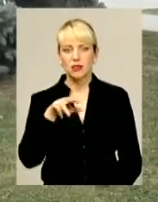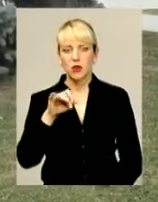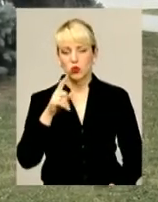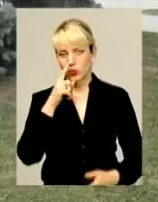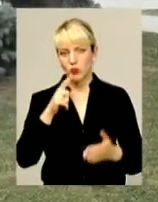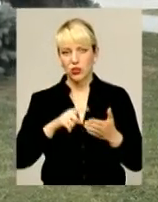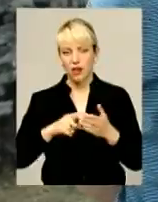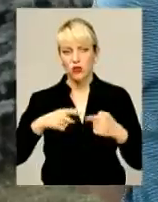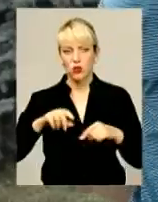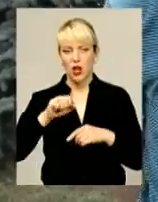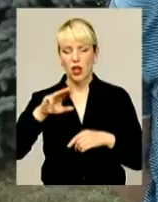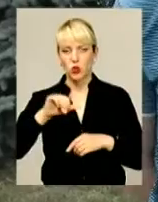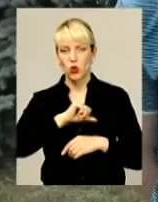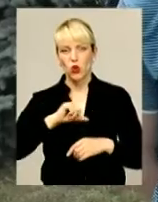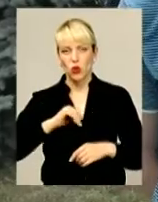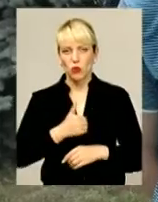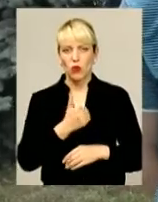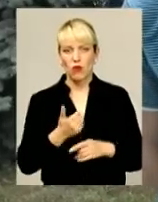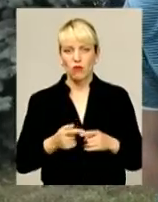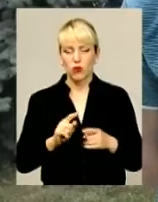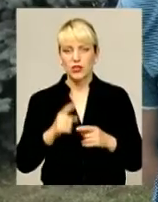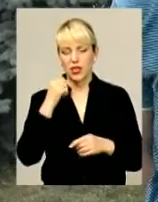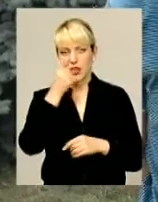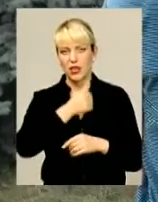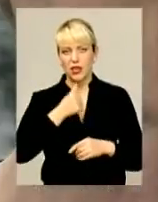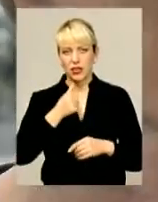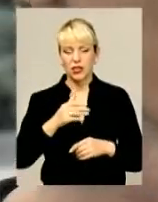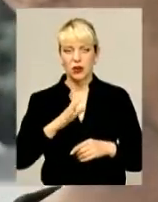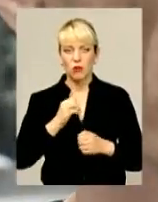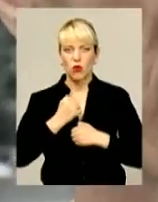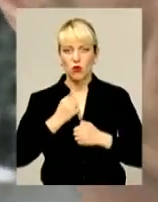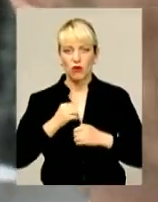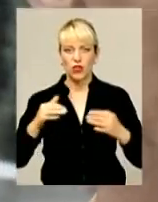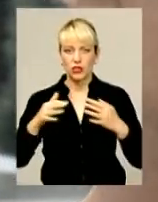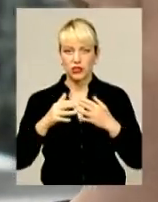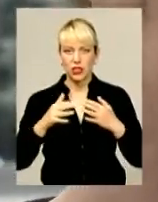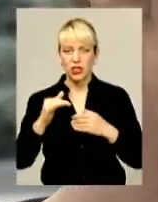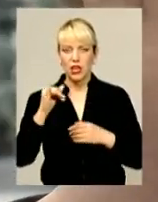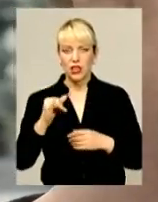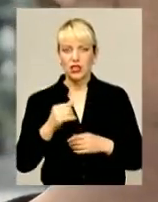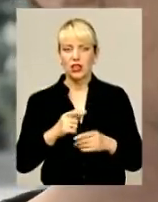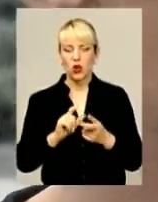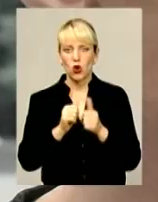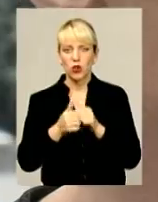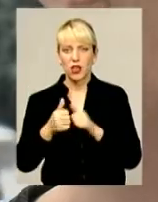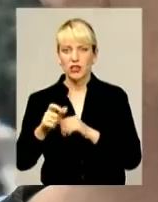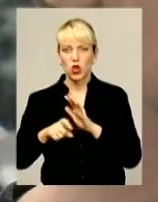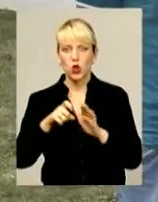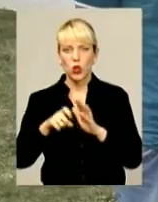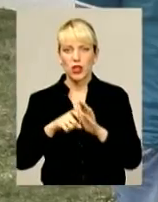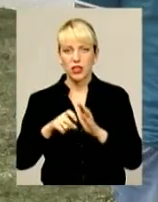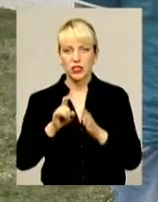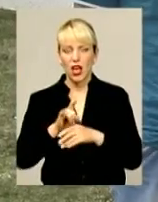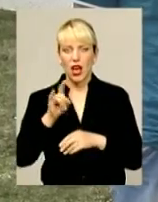зону АТО добровольцем більше року бойових дій, у тому числі дві ротації в Донецькому аеропорту. І у вересні 2015-го